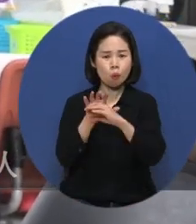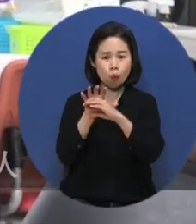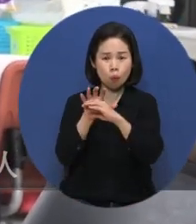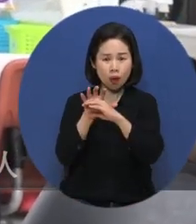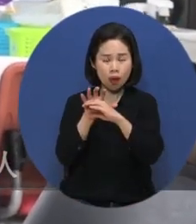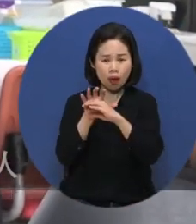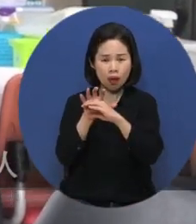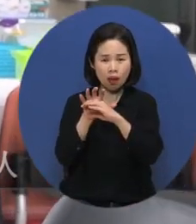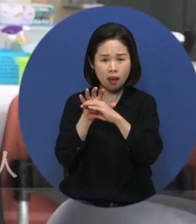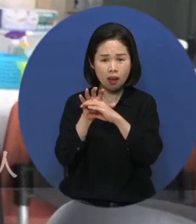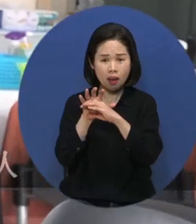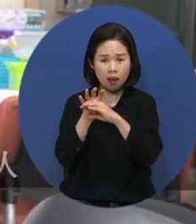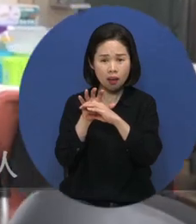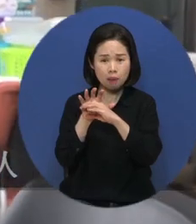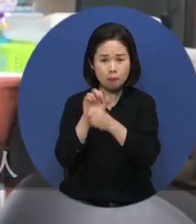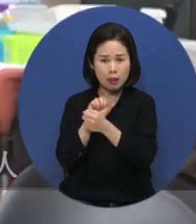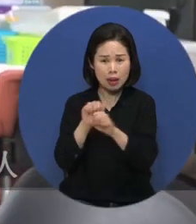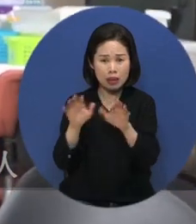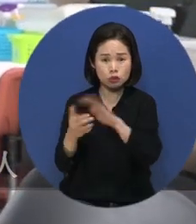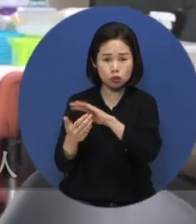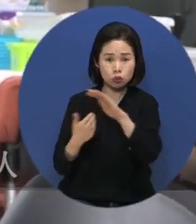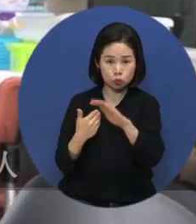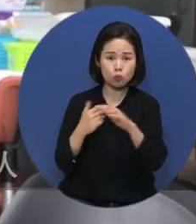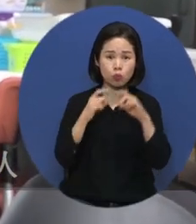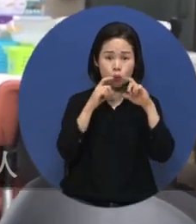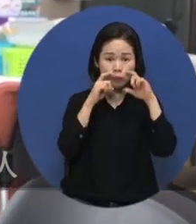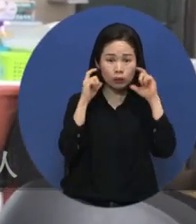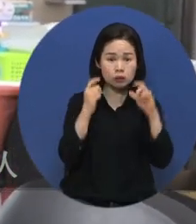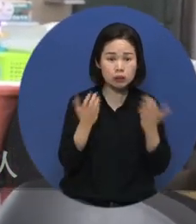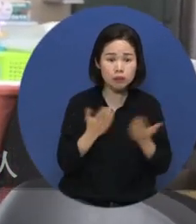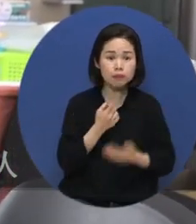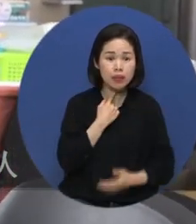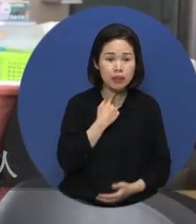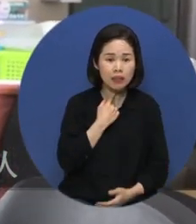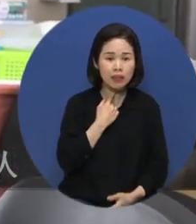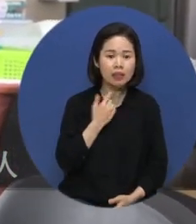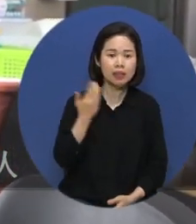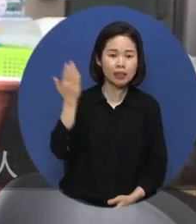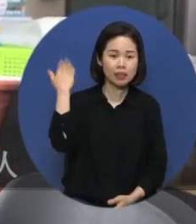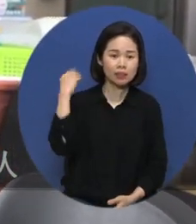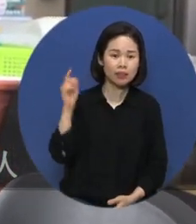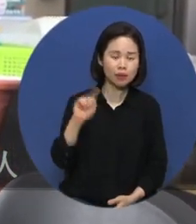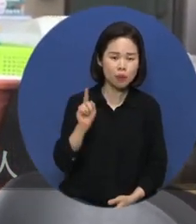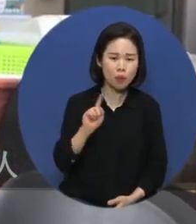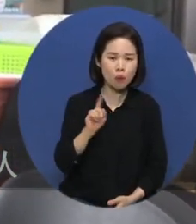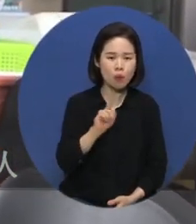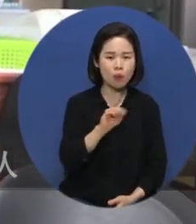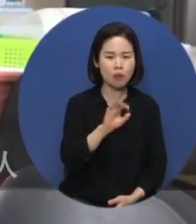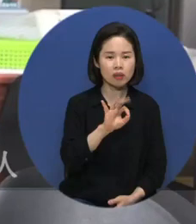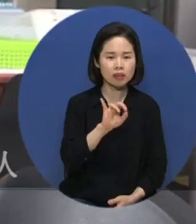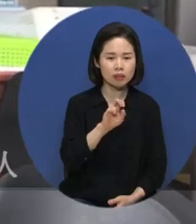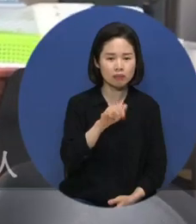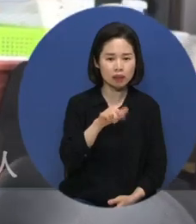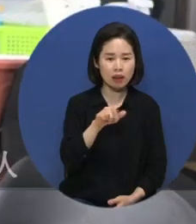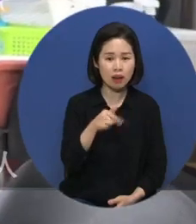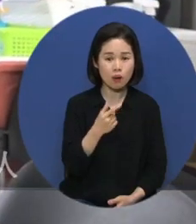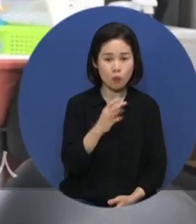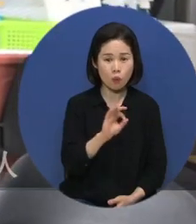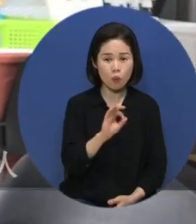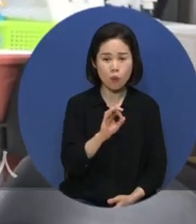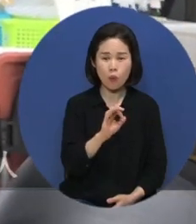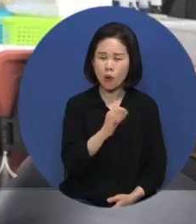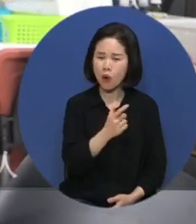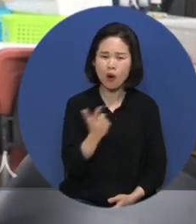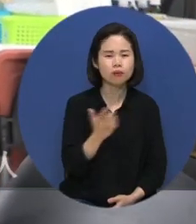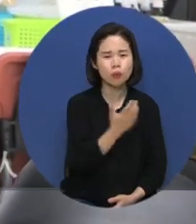코로나 이전에도 마스크를 원래 만들고 그랬던 거예요? 아니, 그 전에 막 다른 인가공 뭐 있는데